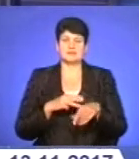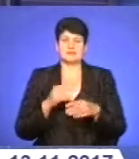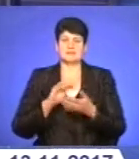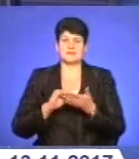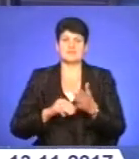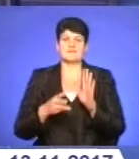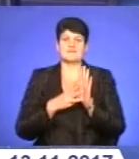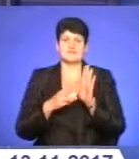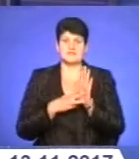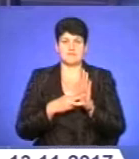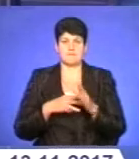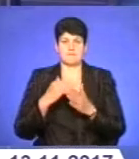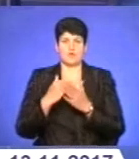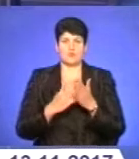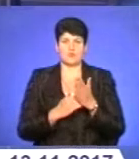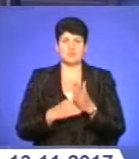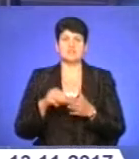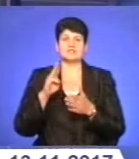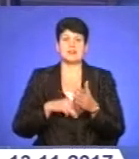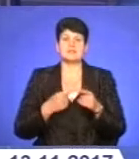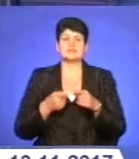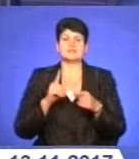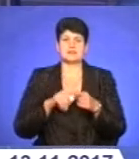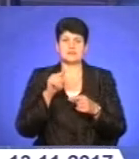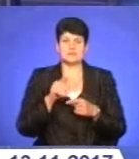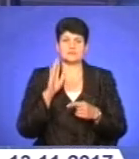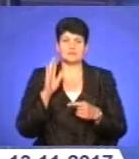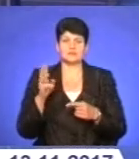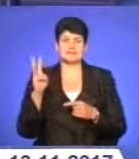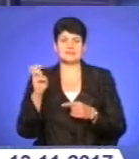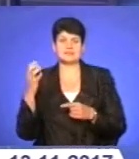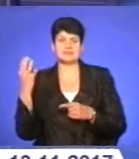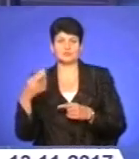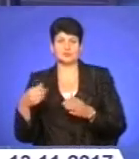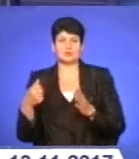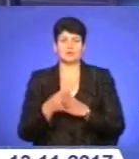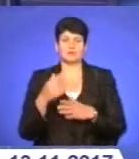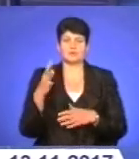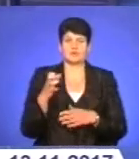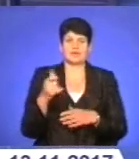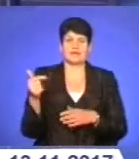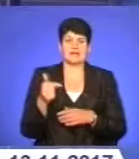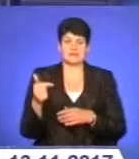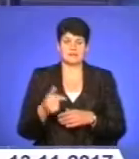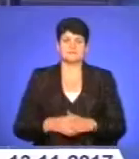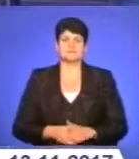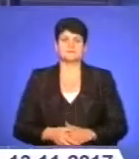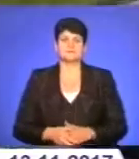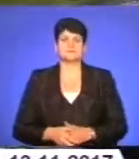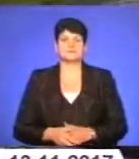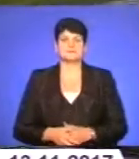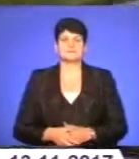8 адміністративних протоколів. Штраф за таке недбальство становить від 340 до 500 гривень. З подробицями Богдана